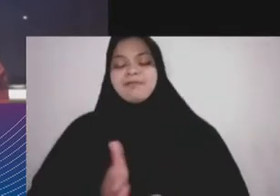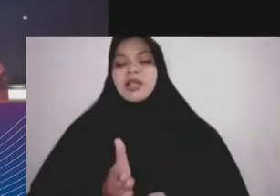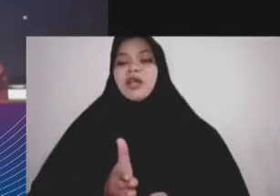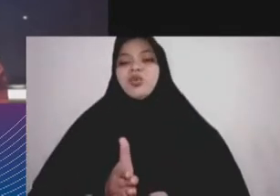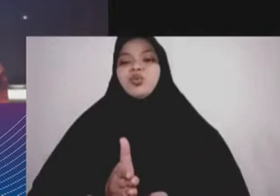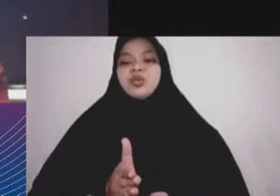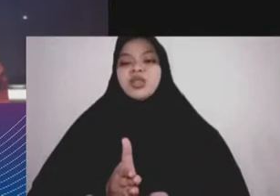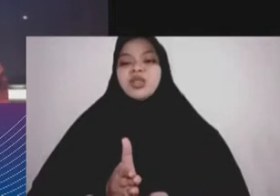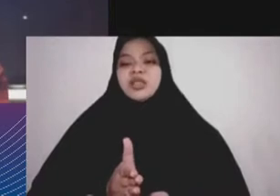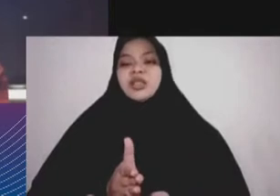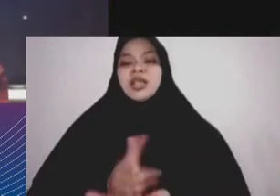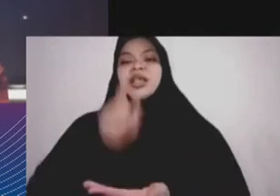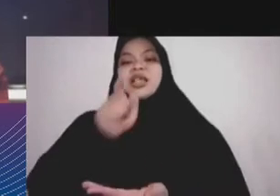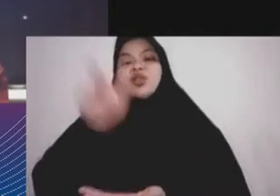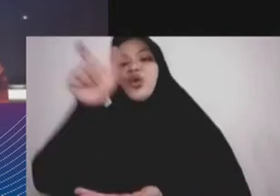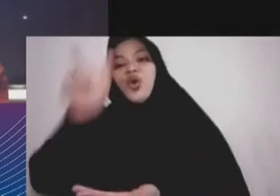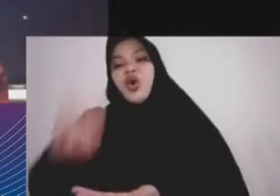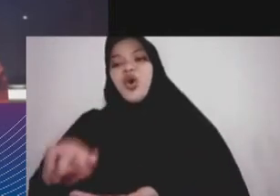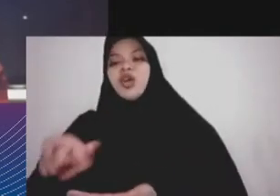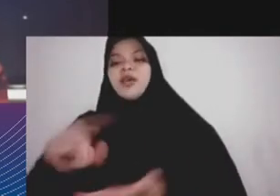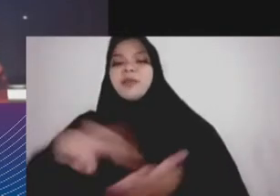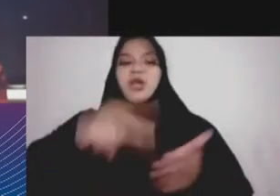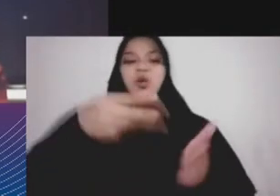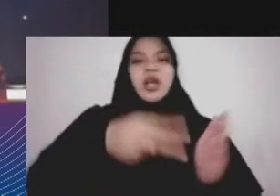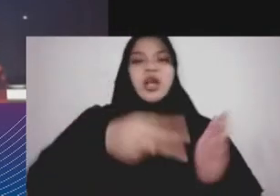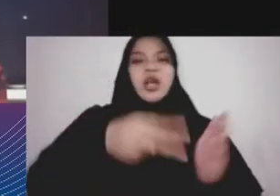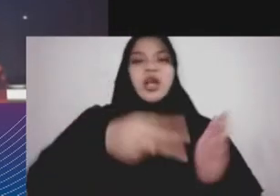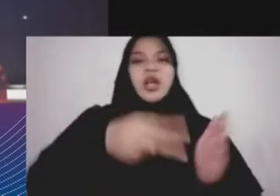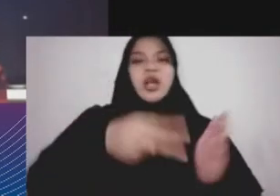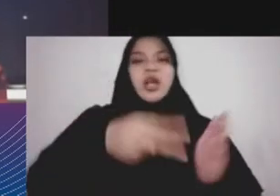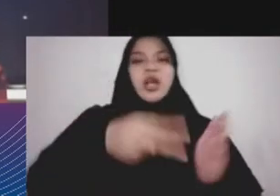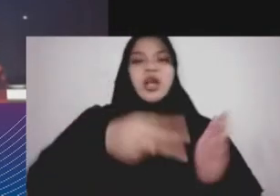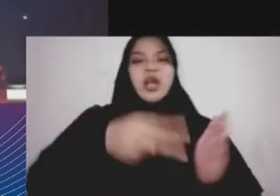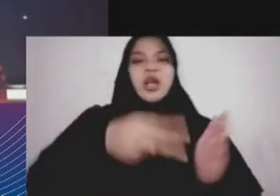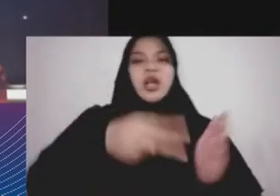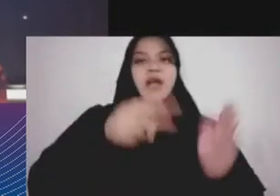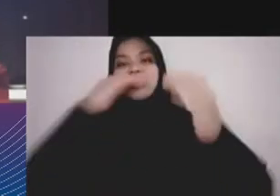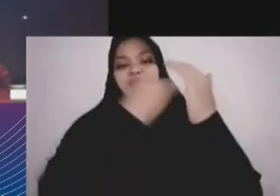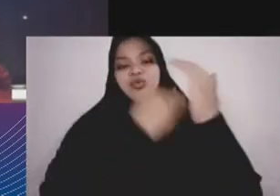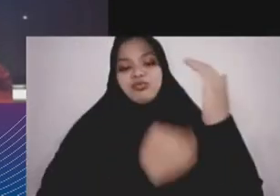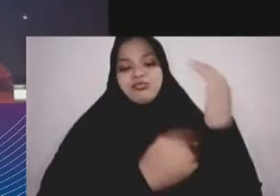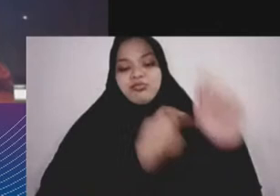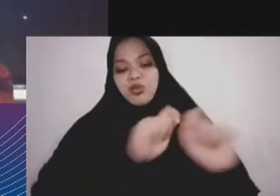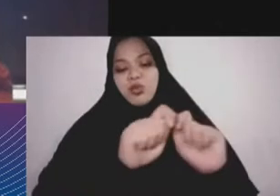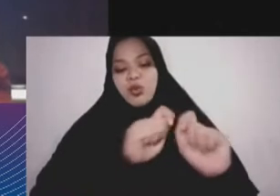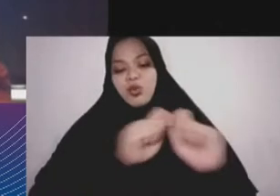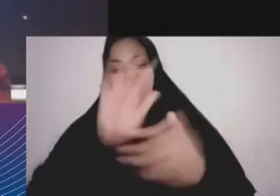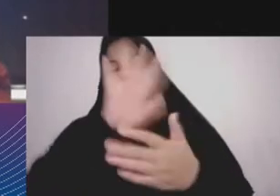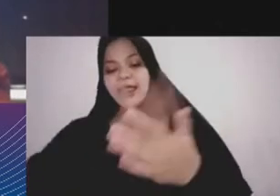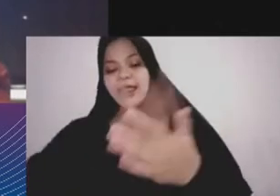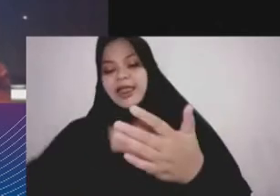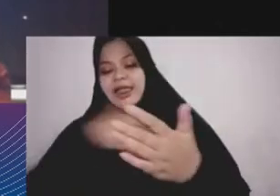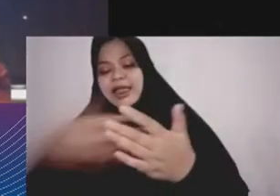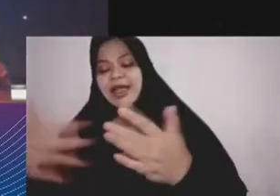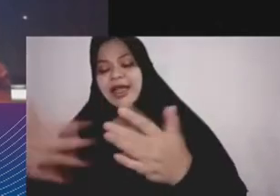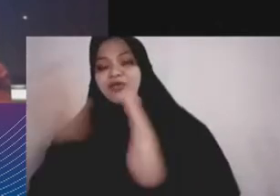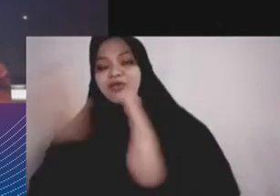secara letter luck, dari situlah orang mulai menginterpretasi macam-macam. Tapi kita susun saja suatu draft undang-undang yang